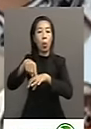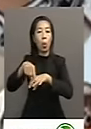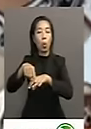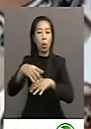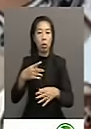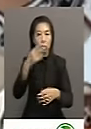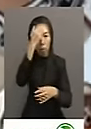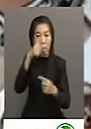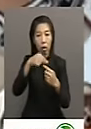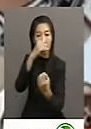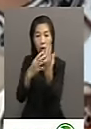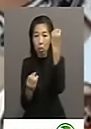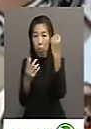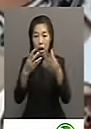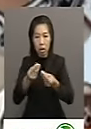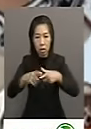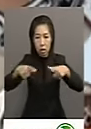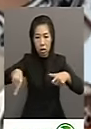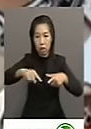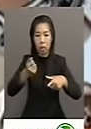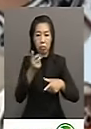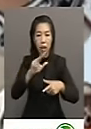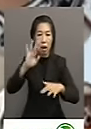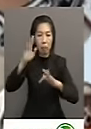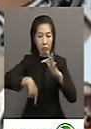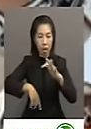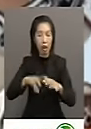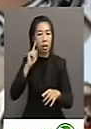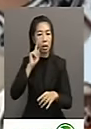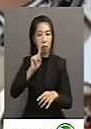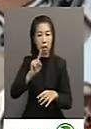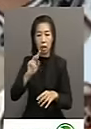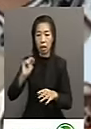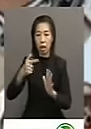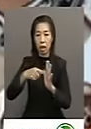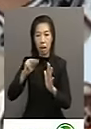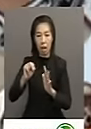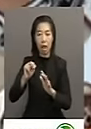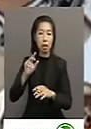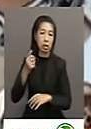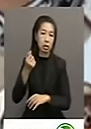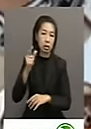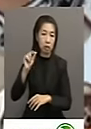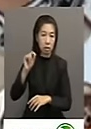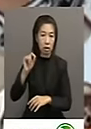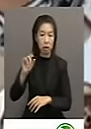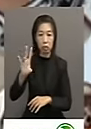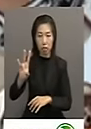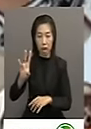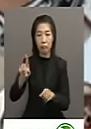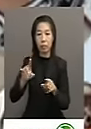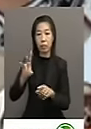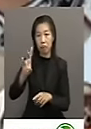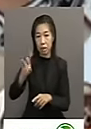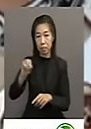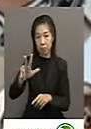รุกพื้นที่ป่าเนื้อที่13ไร่1งาน75ตารางวาและวันที่27กุมภาพันธ์ที่ผ่านมาก็มีคำสั่ง